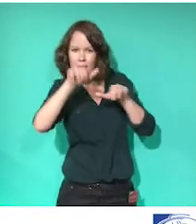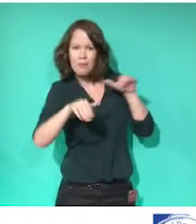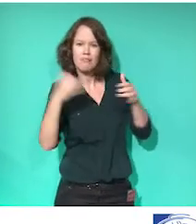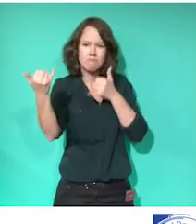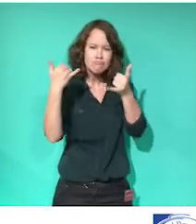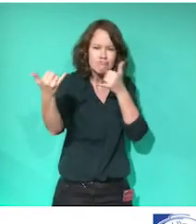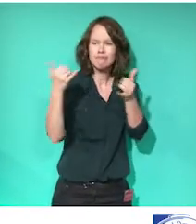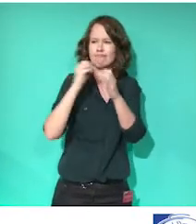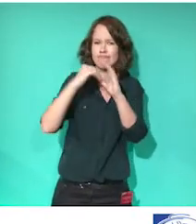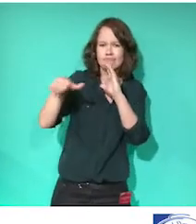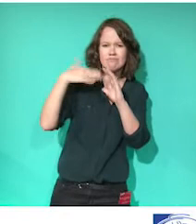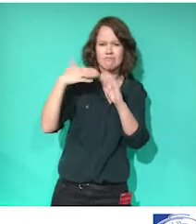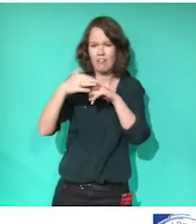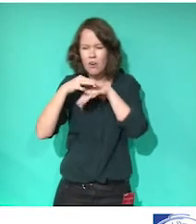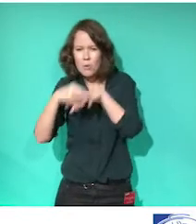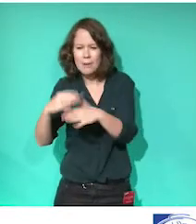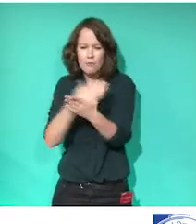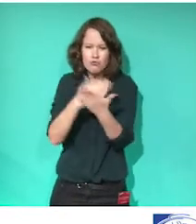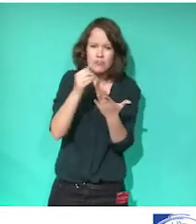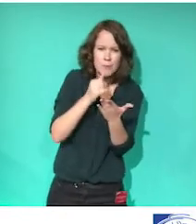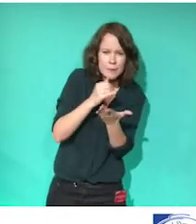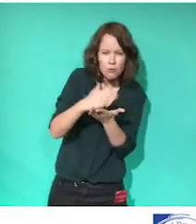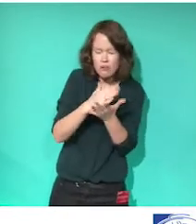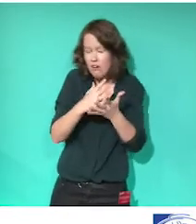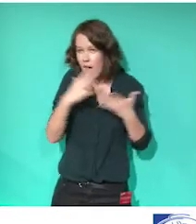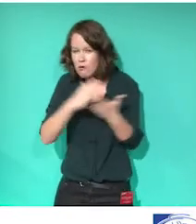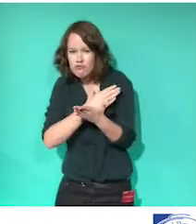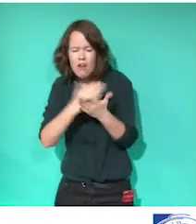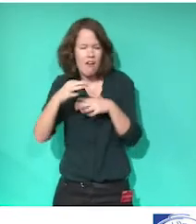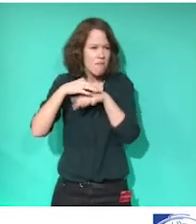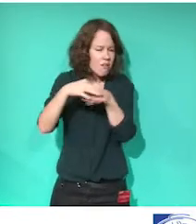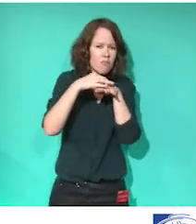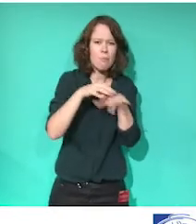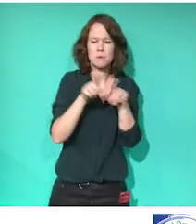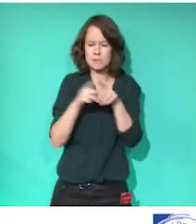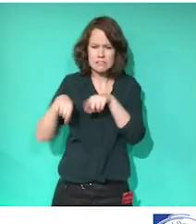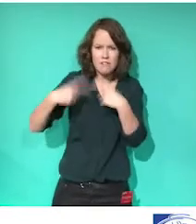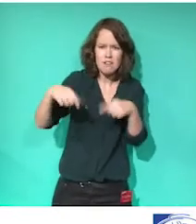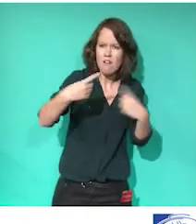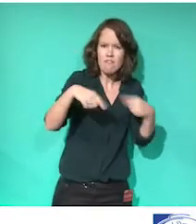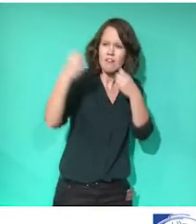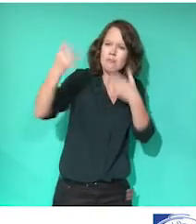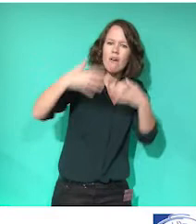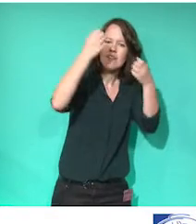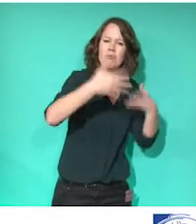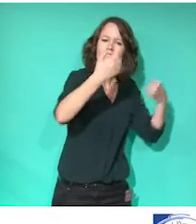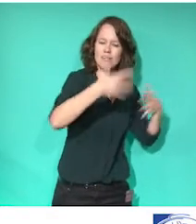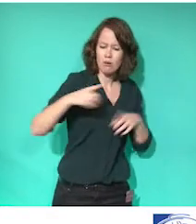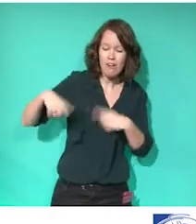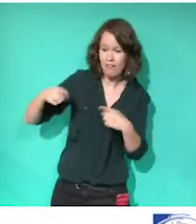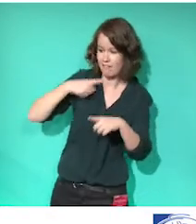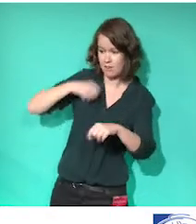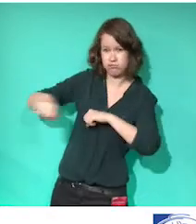elles ont accompagné vos projets, vos micro-projets, vos grands projets, vos rassemblements, elles ont été là et si elles ont tout